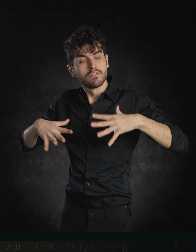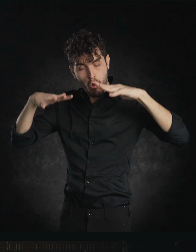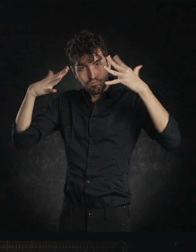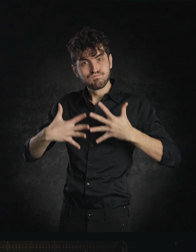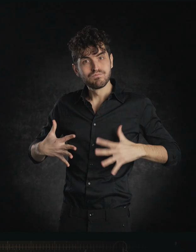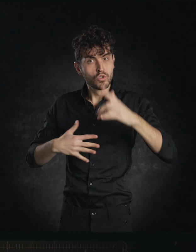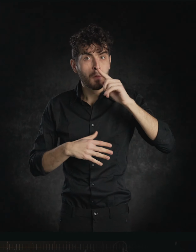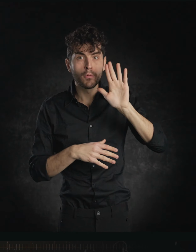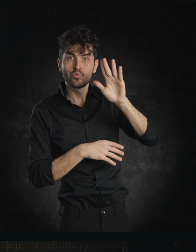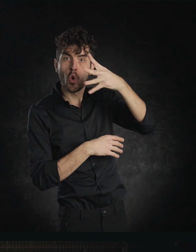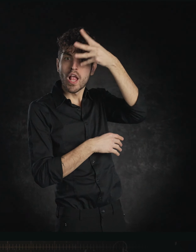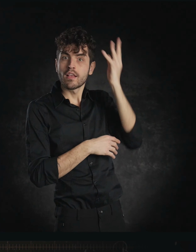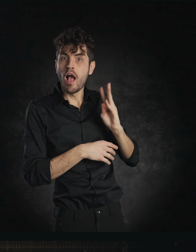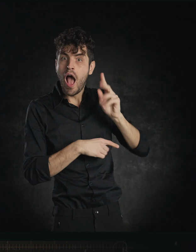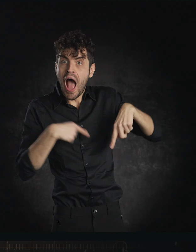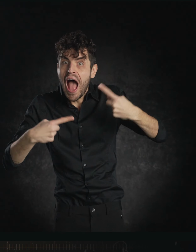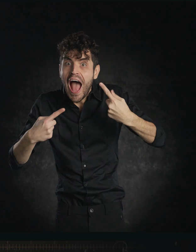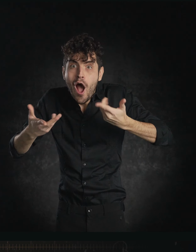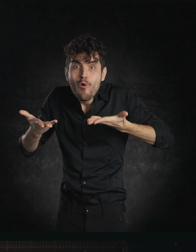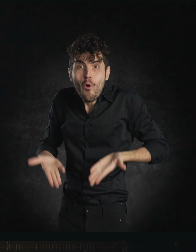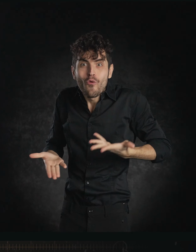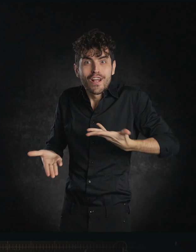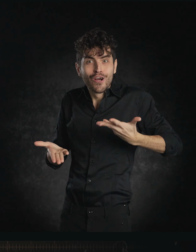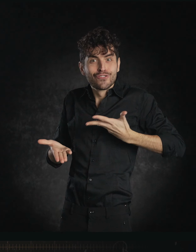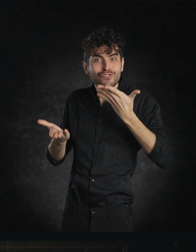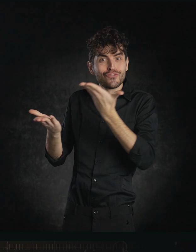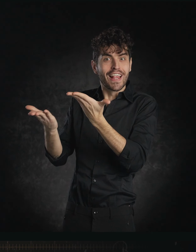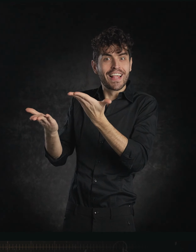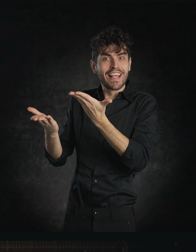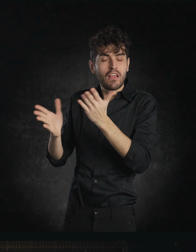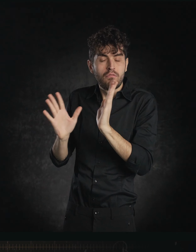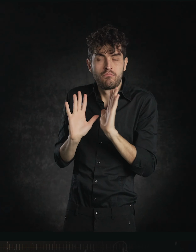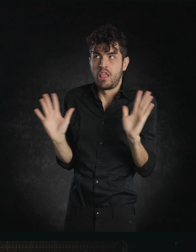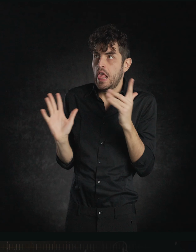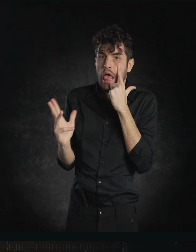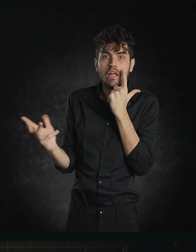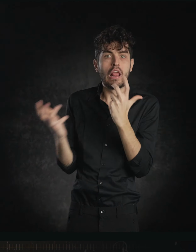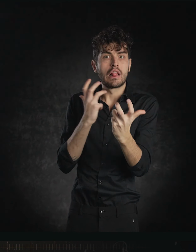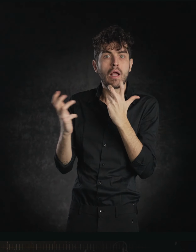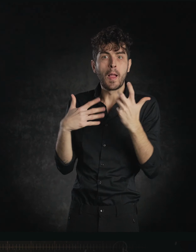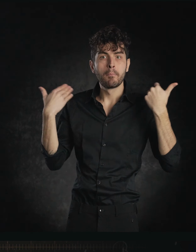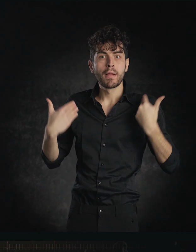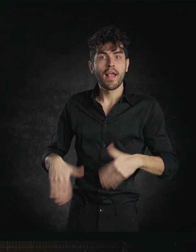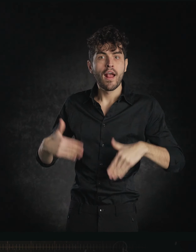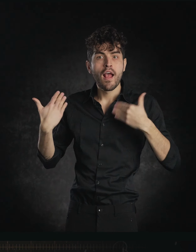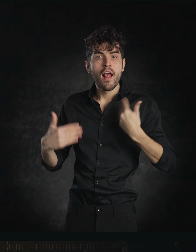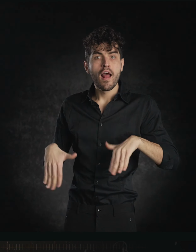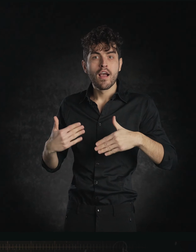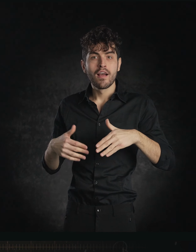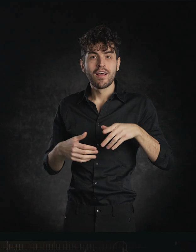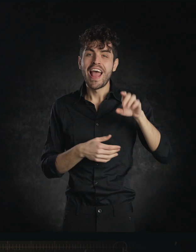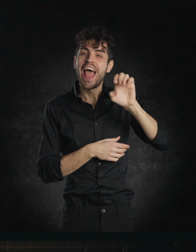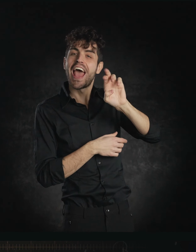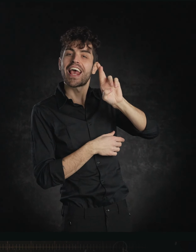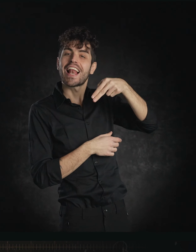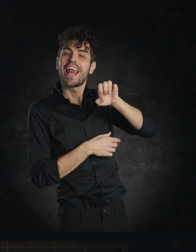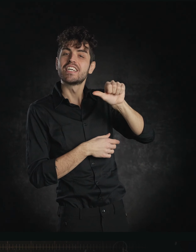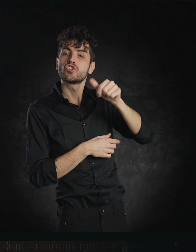incredibile queste tuniche che sono appartenuti a Ka. E deve essere stata davvero